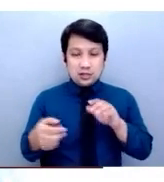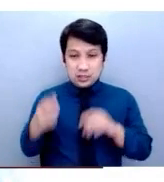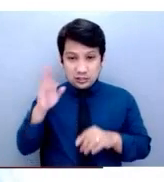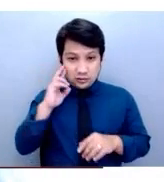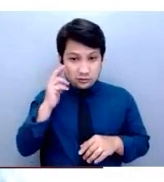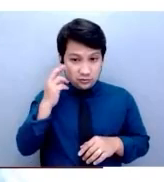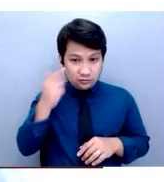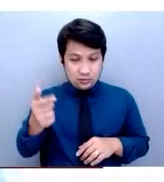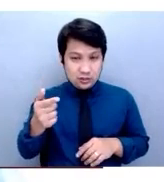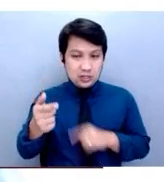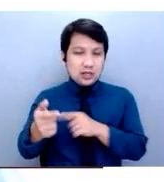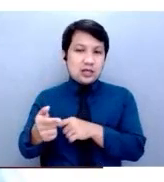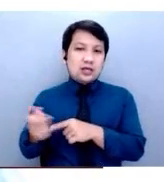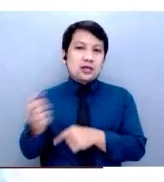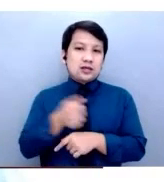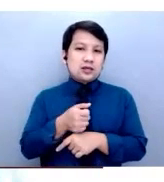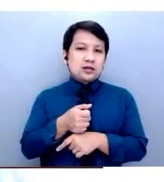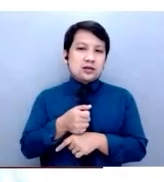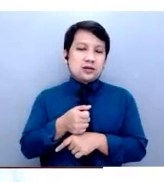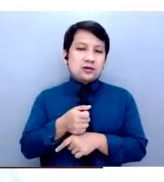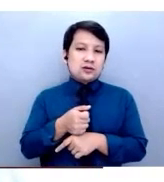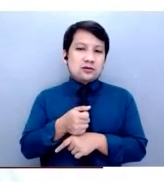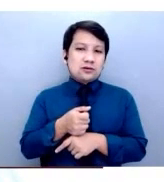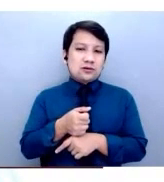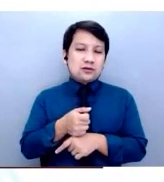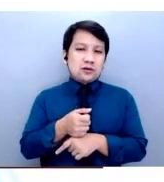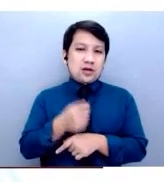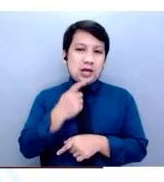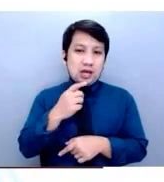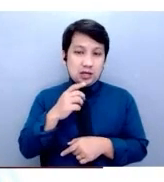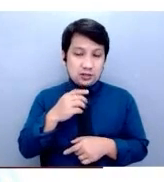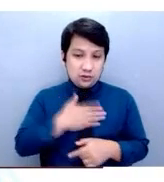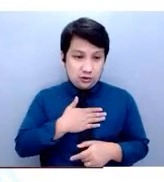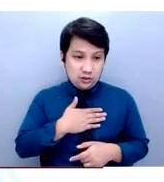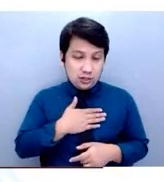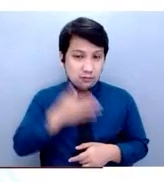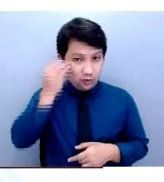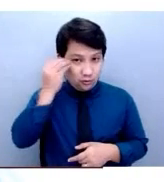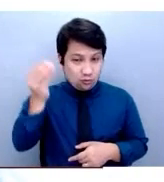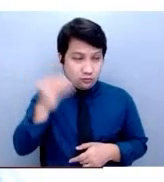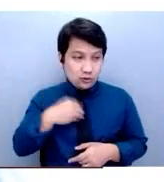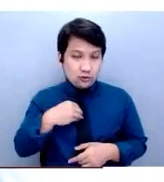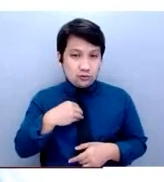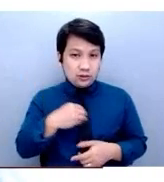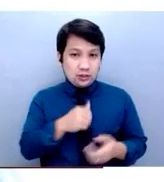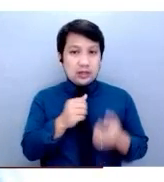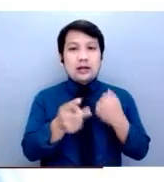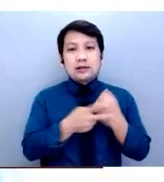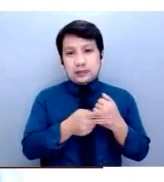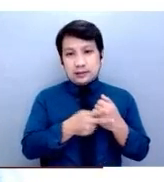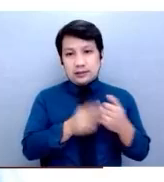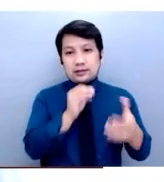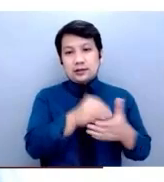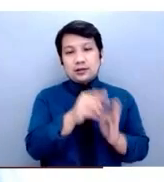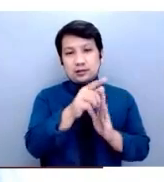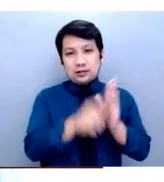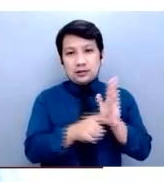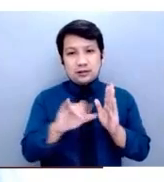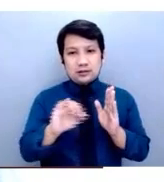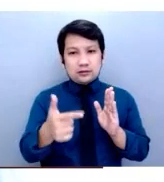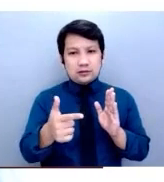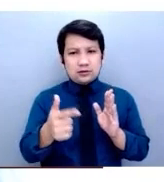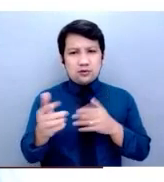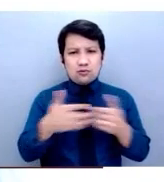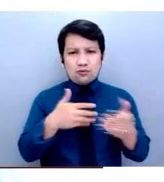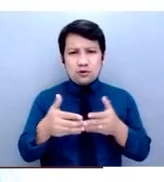Guanzon, parang naka-deposito yung kanyang opinion at magiging legal issue na hindi ko pa alam kung